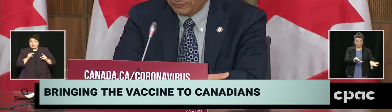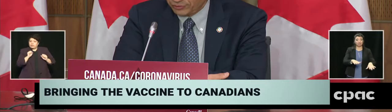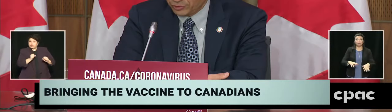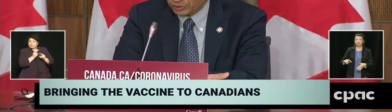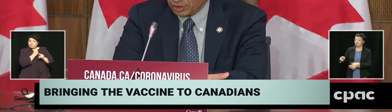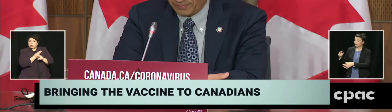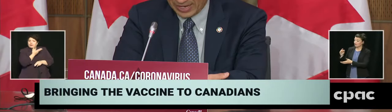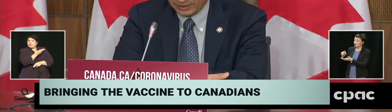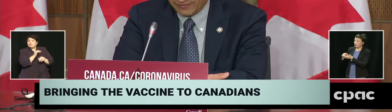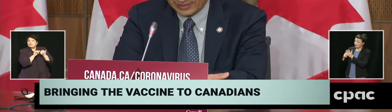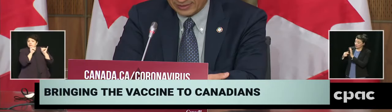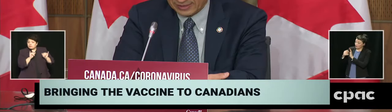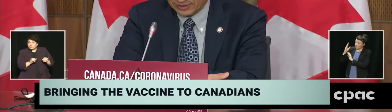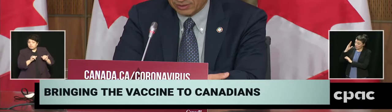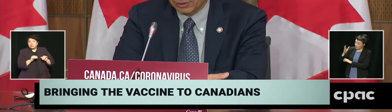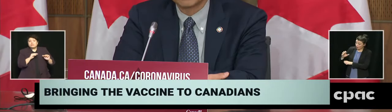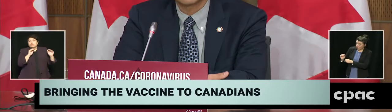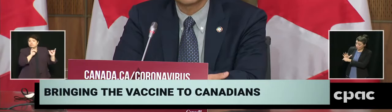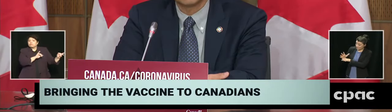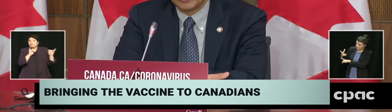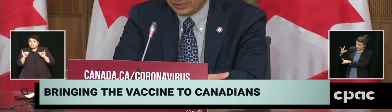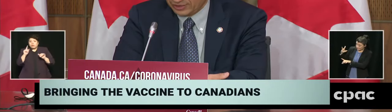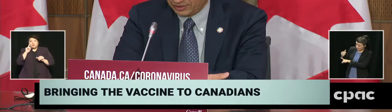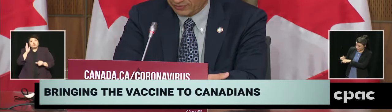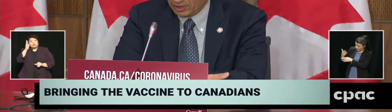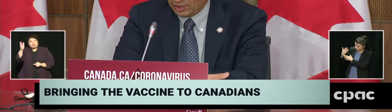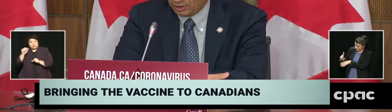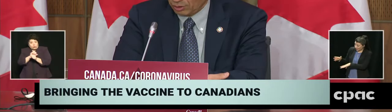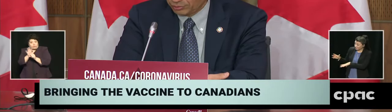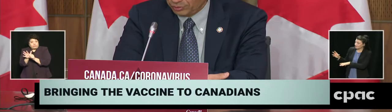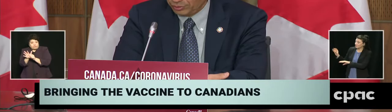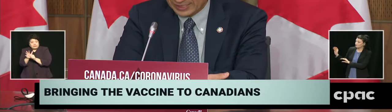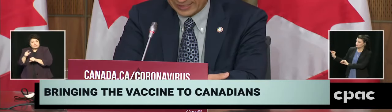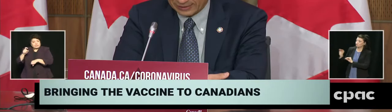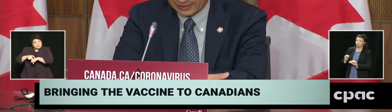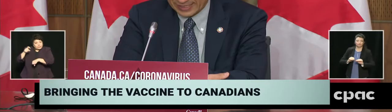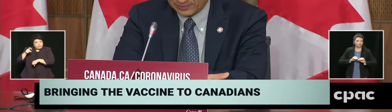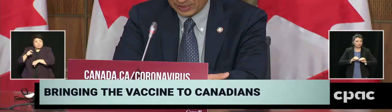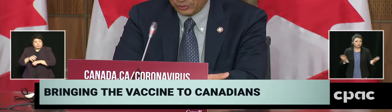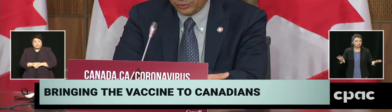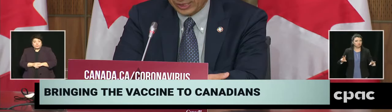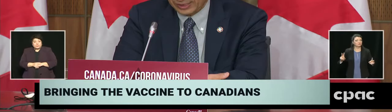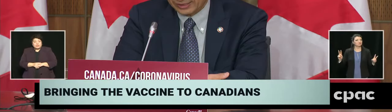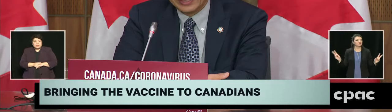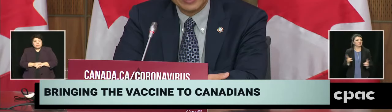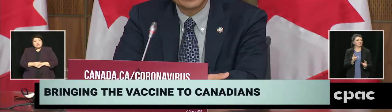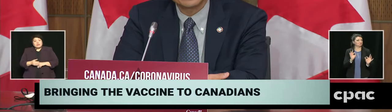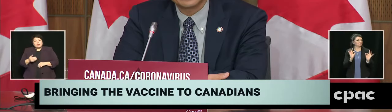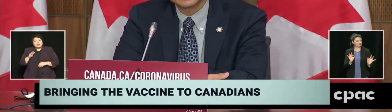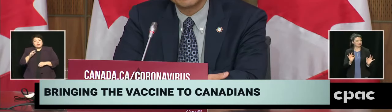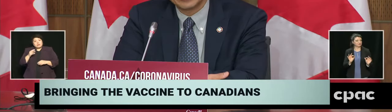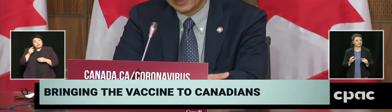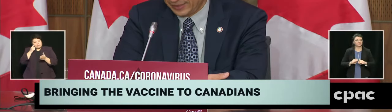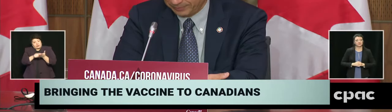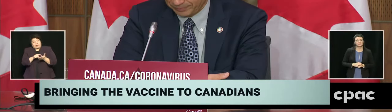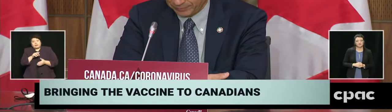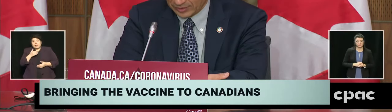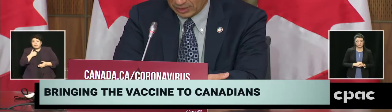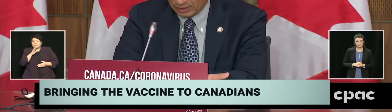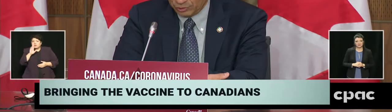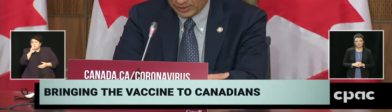lors d'une future campagne de vaccination contre la COVID-19, compte tenu de certains aspects uniques liés à cette